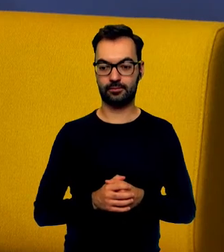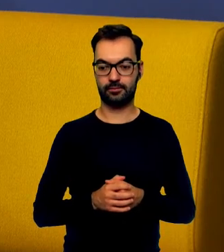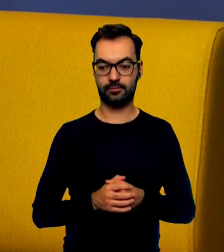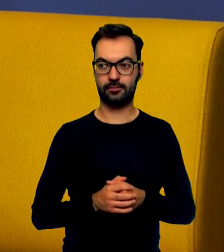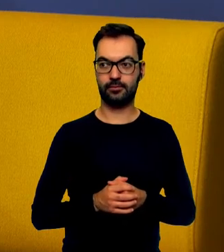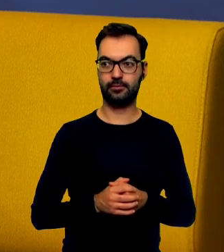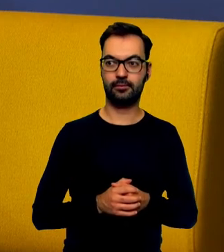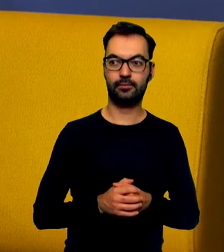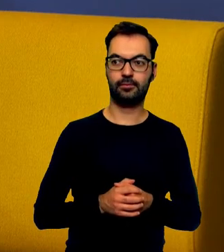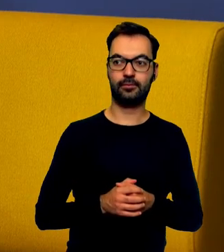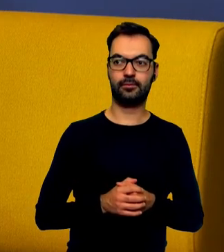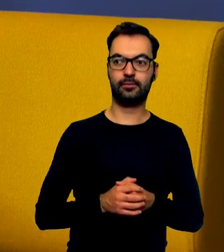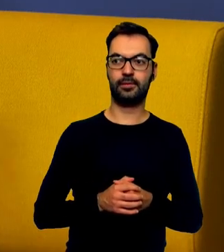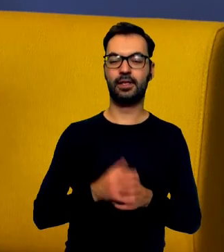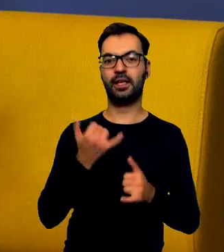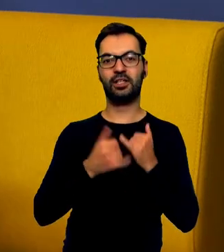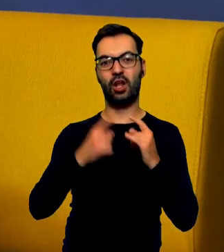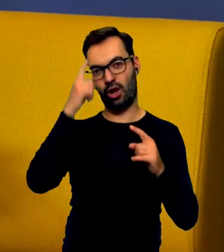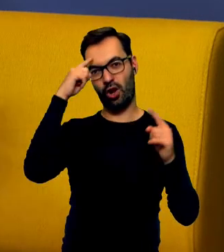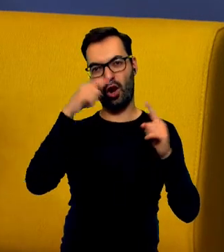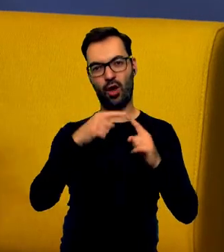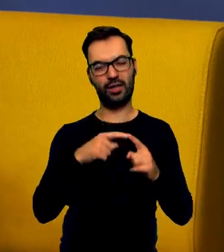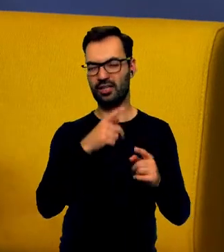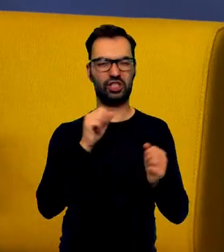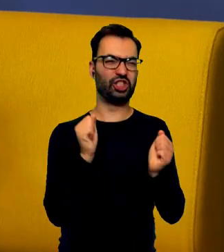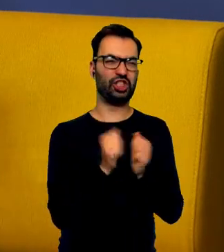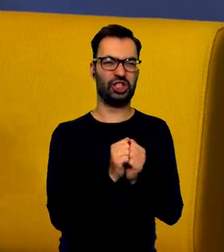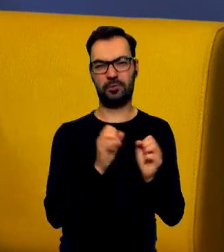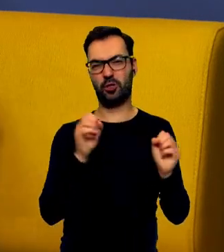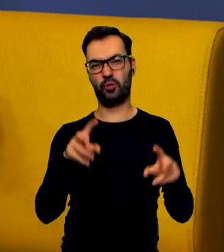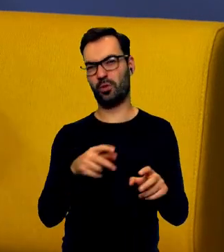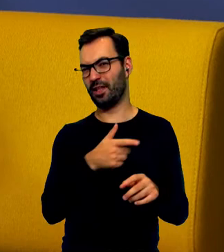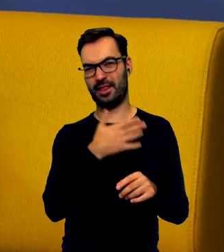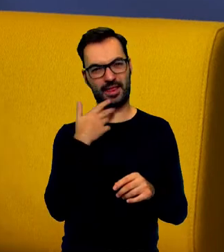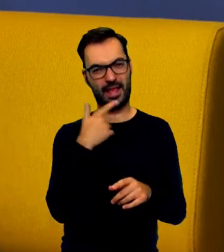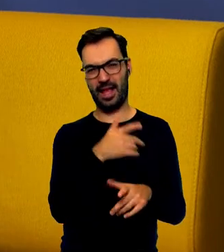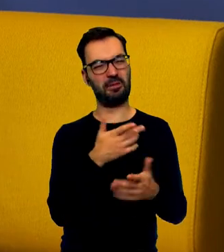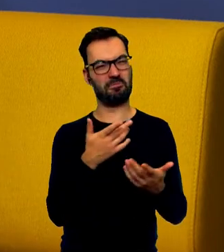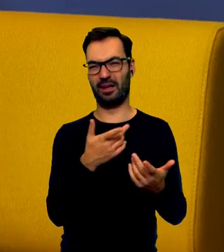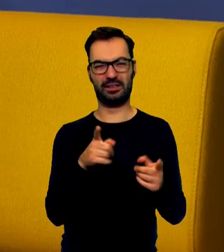który nie przysługuje racjonalności, która jest taka zimna, wyrachowana i właśnie